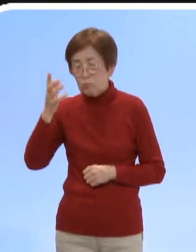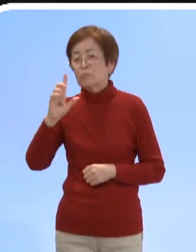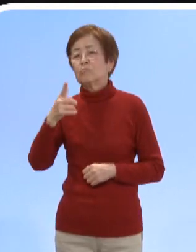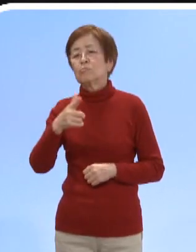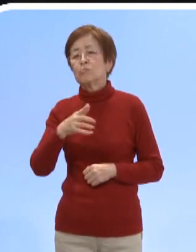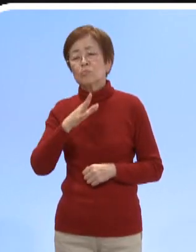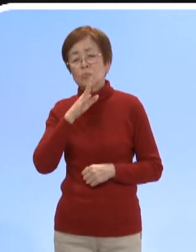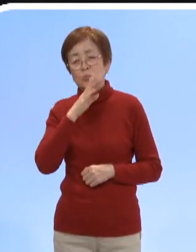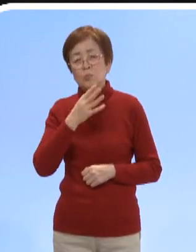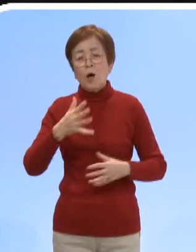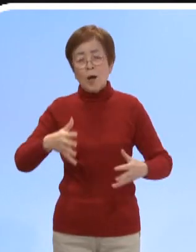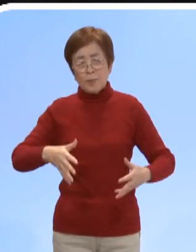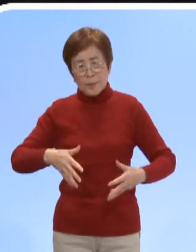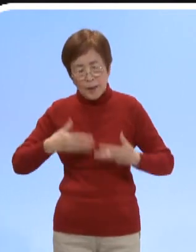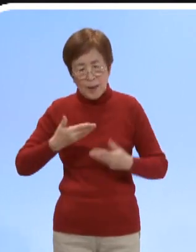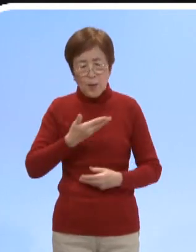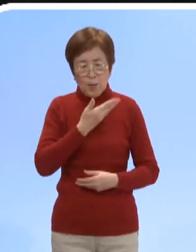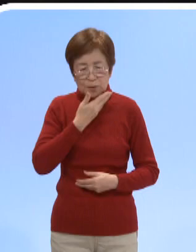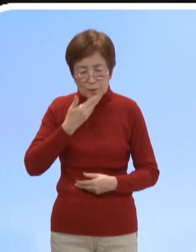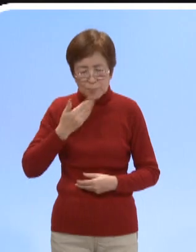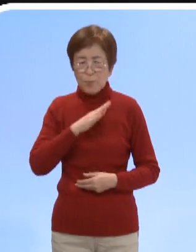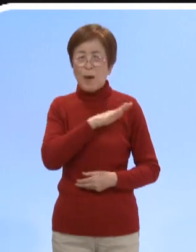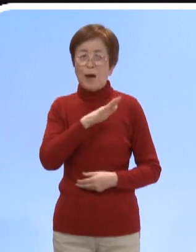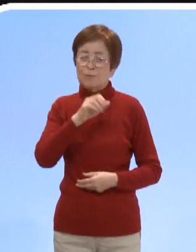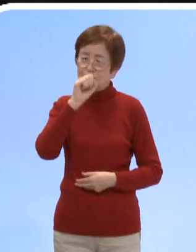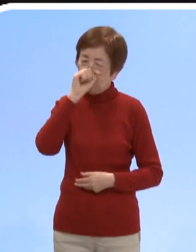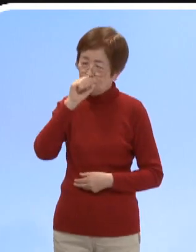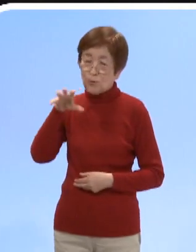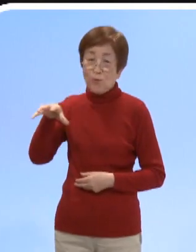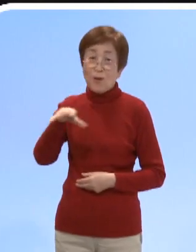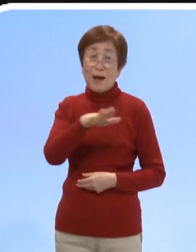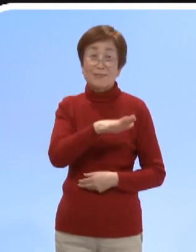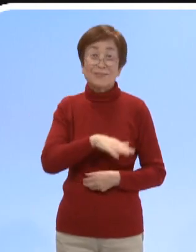ど、ホットなスポットがたくさんあるし、何より温かいごちそう